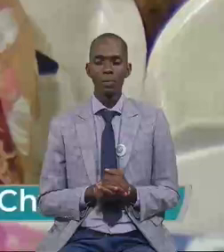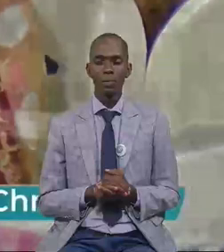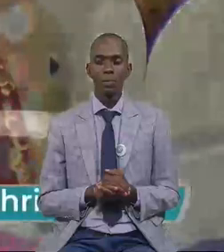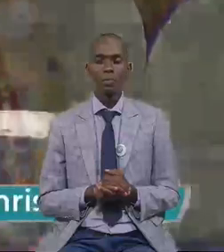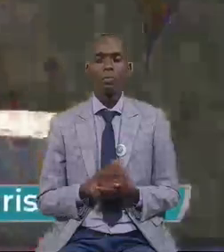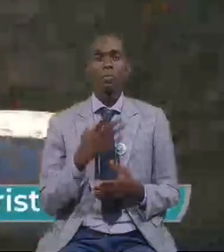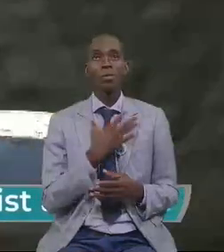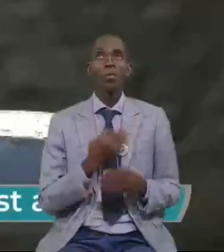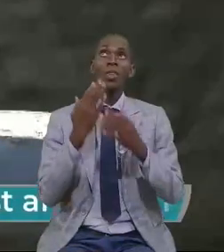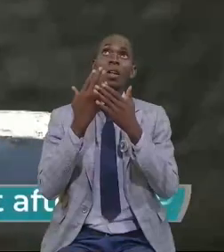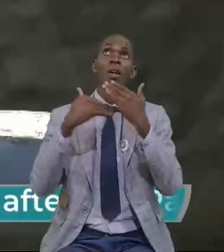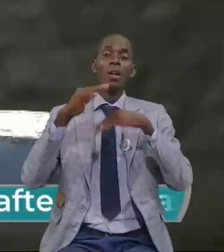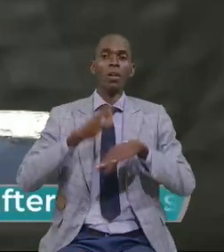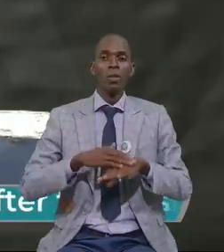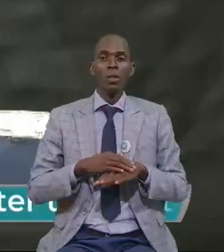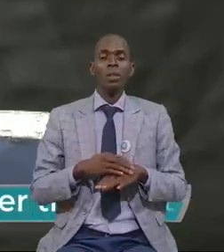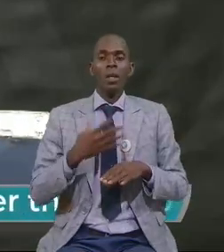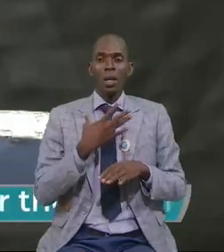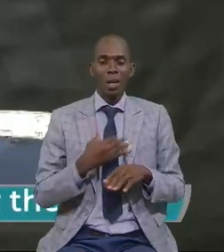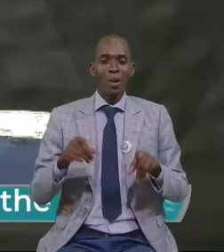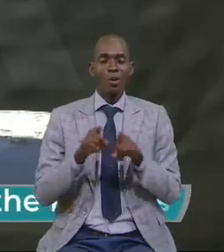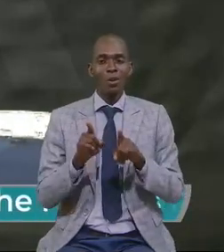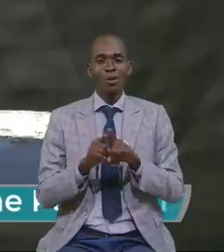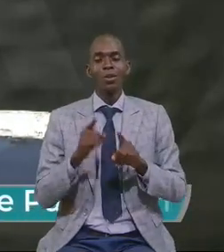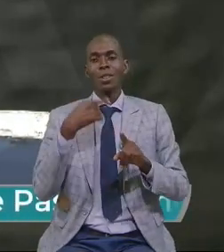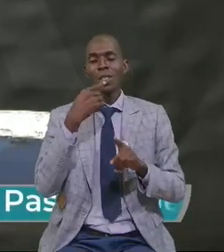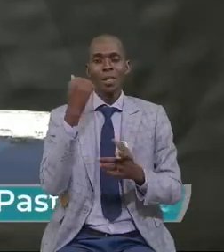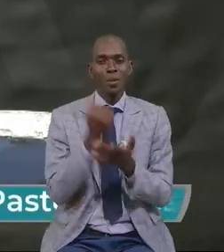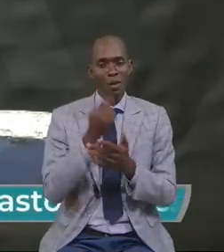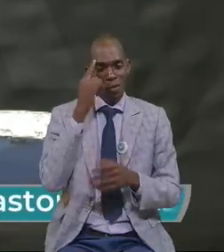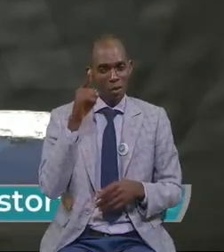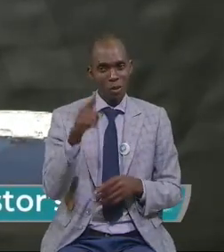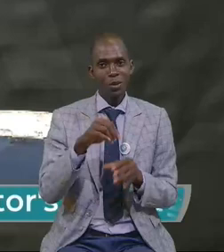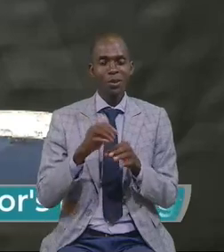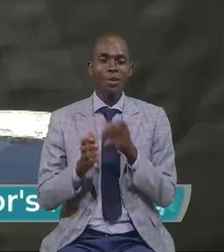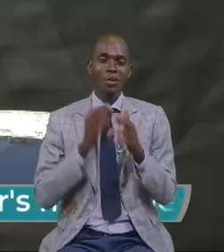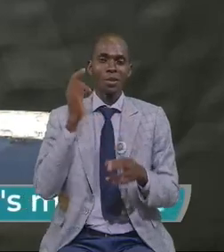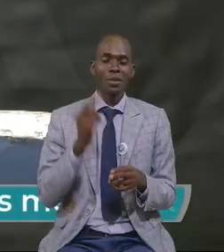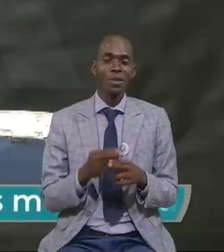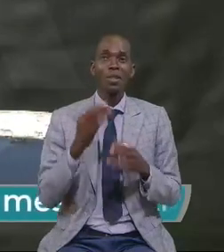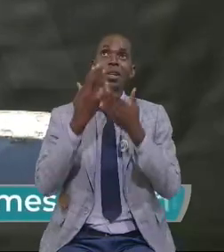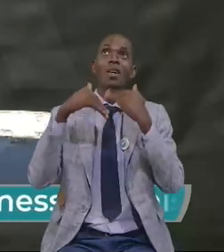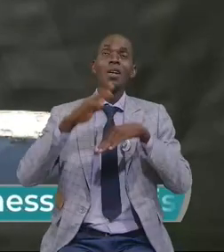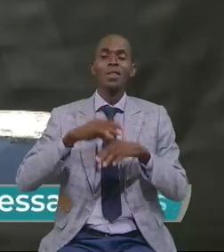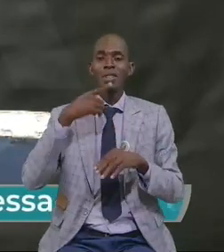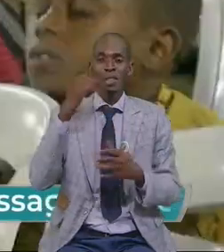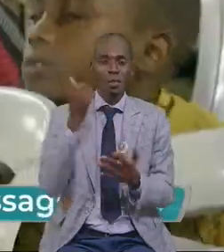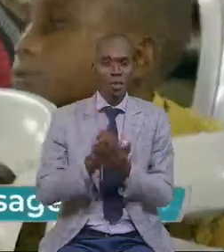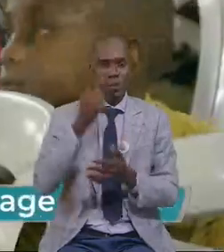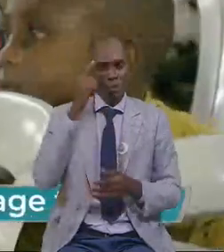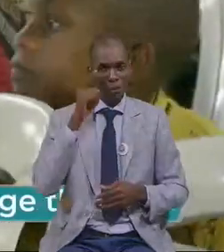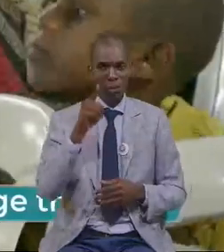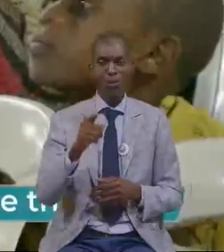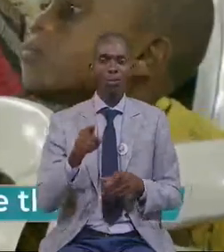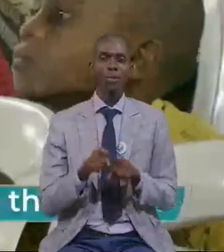Et le ciel a dit amen pour vous. Et le ciel a dit amen pour vous.